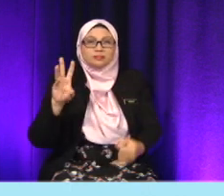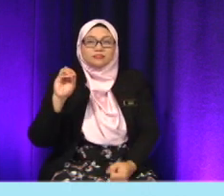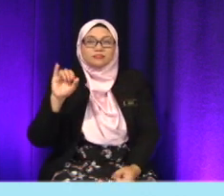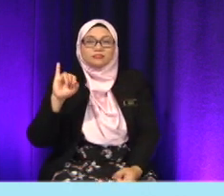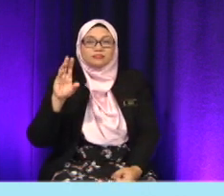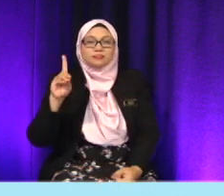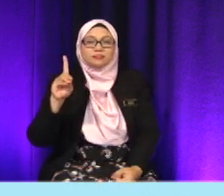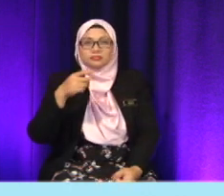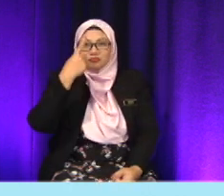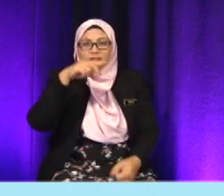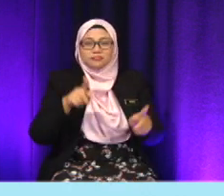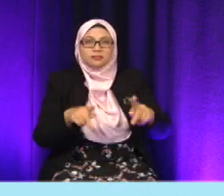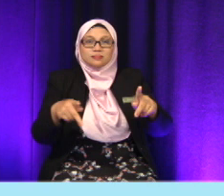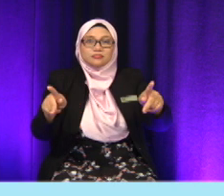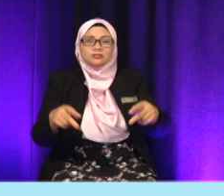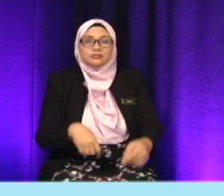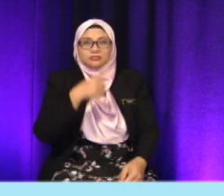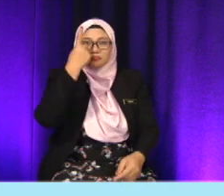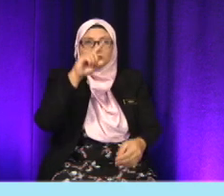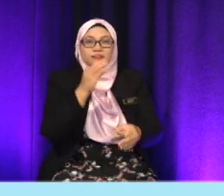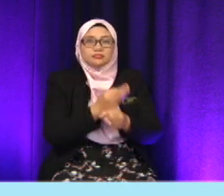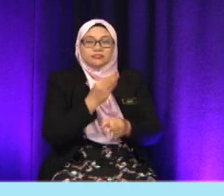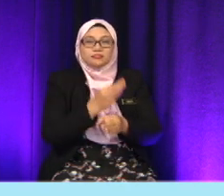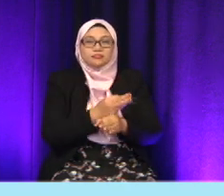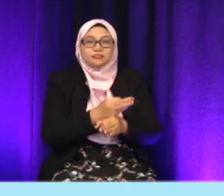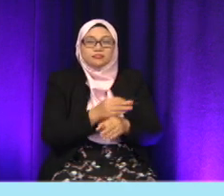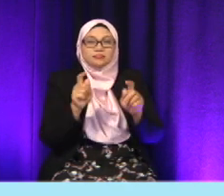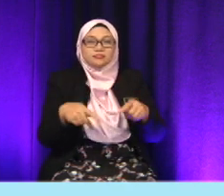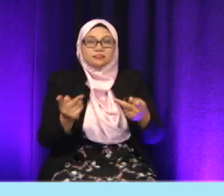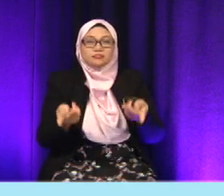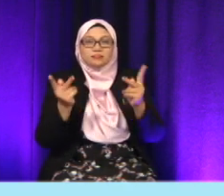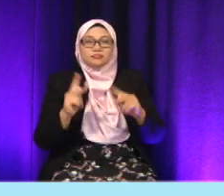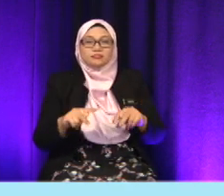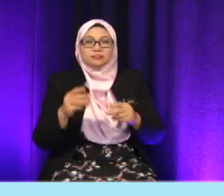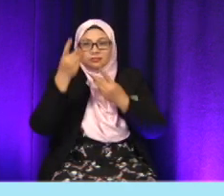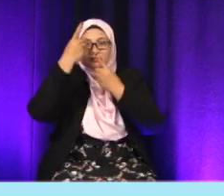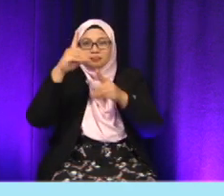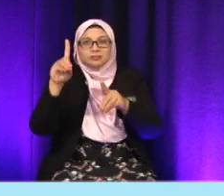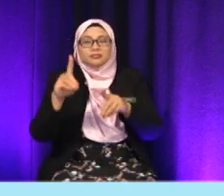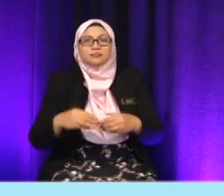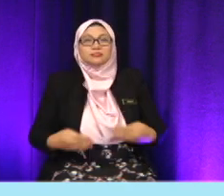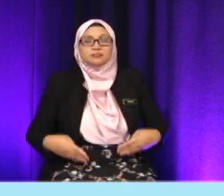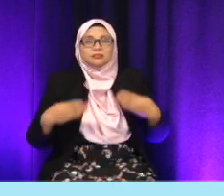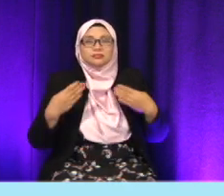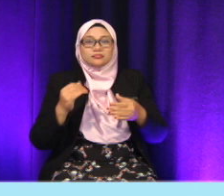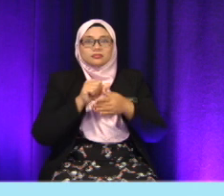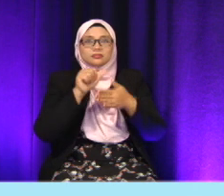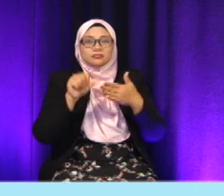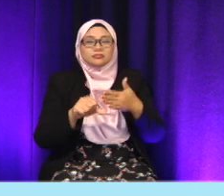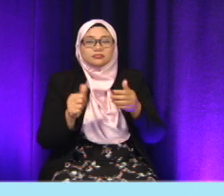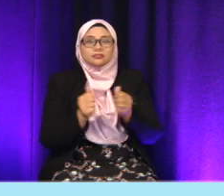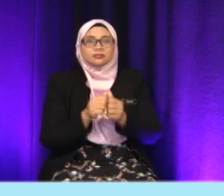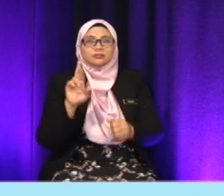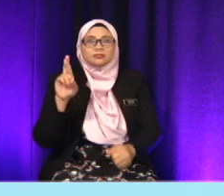tapi kalau fungsi dia mengembalikan data bila mengembalikan data badannya diakhiri dengan